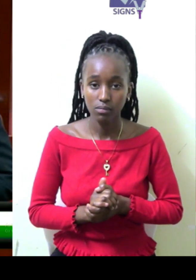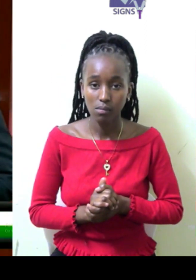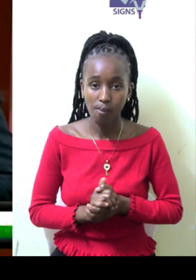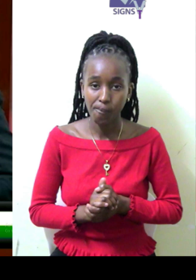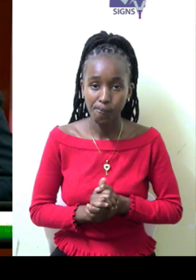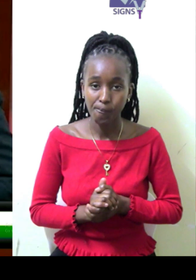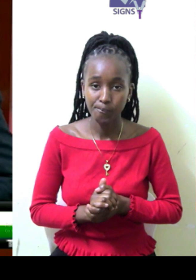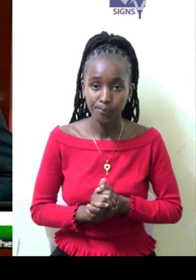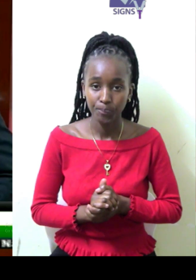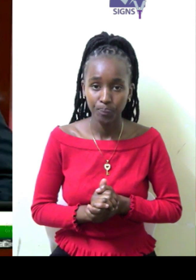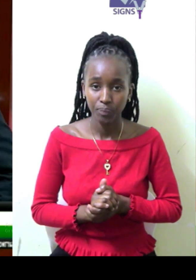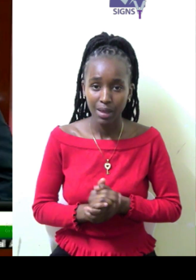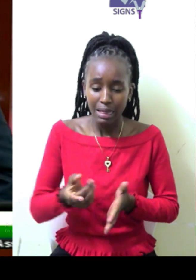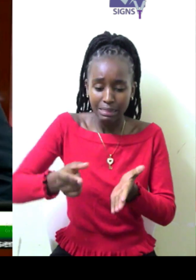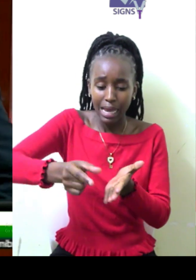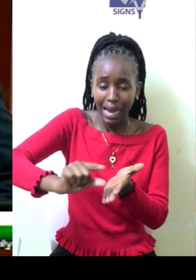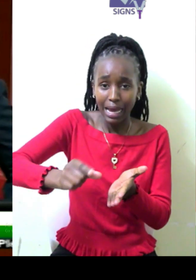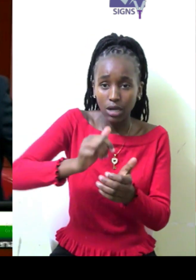nyongeza ambayo inataka kuwekwa kwa mafuta,